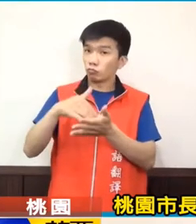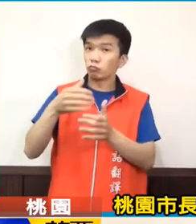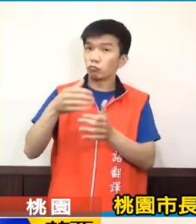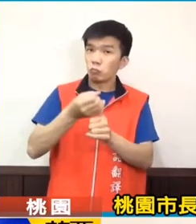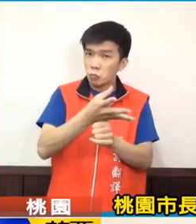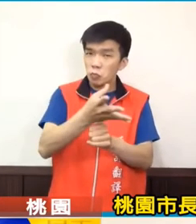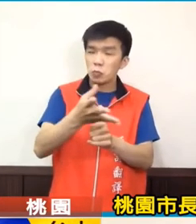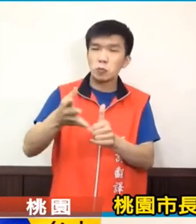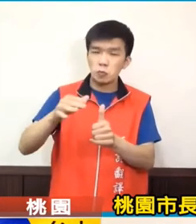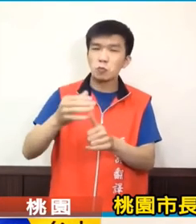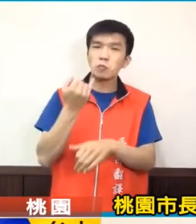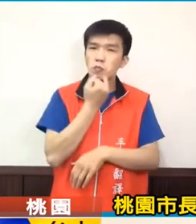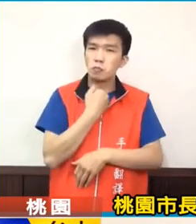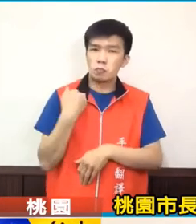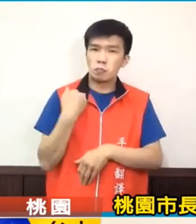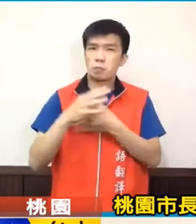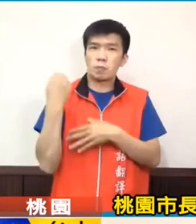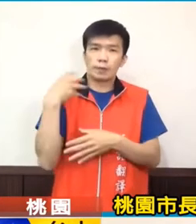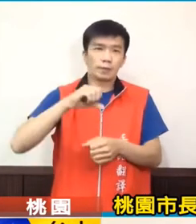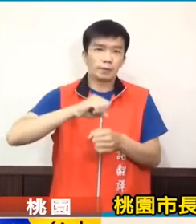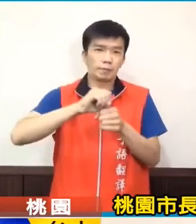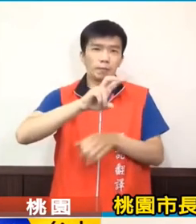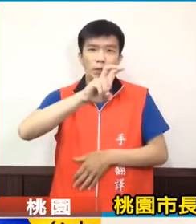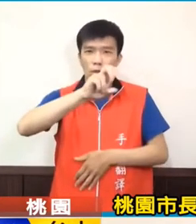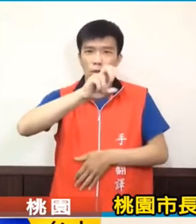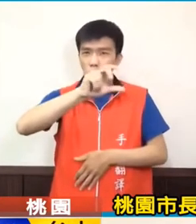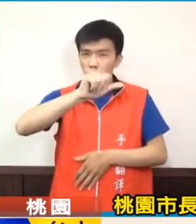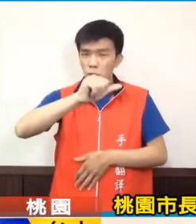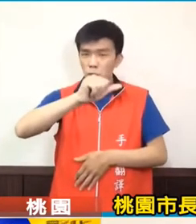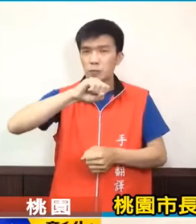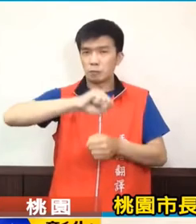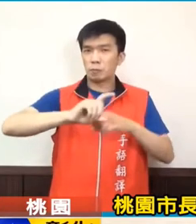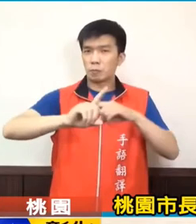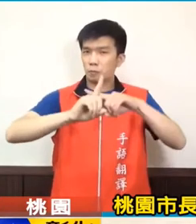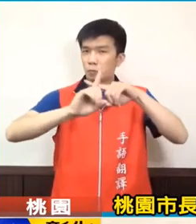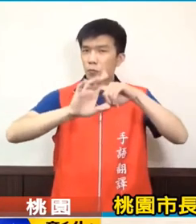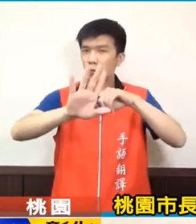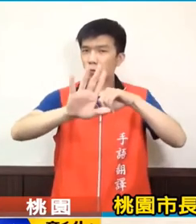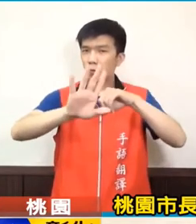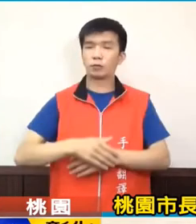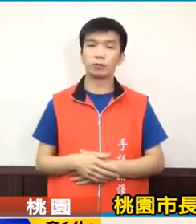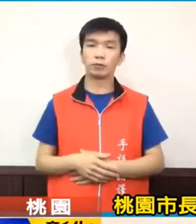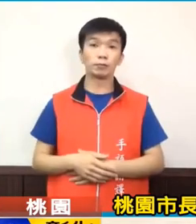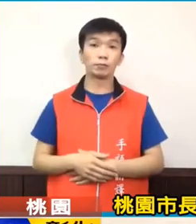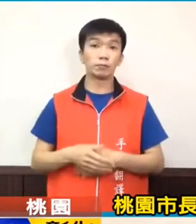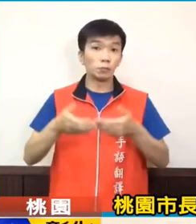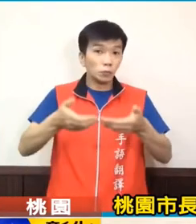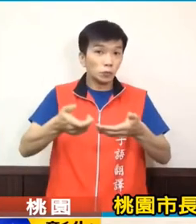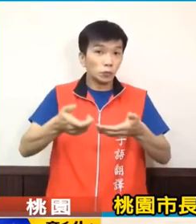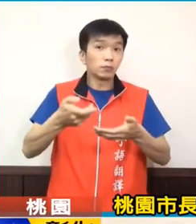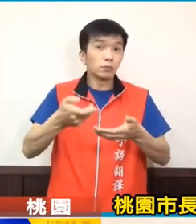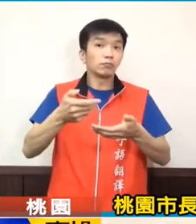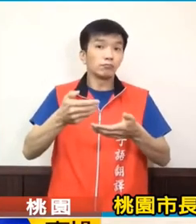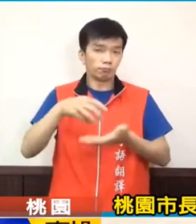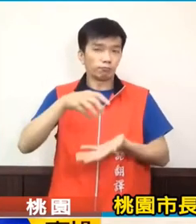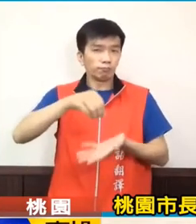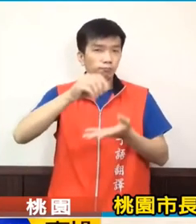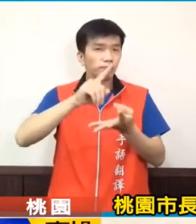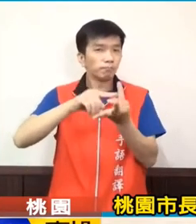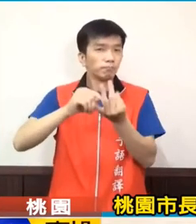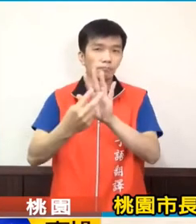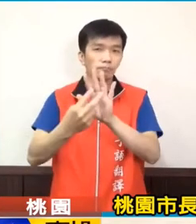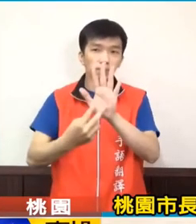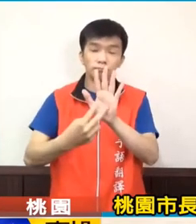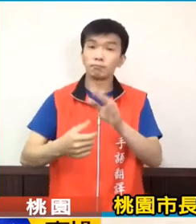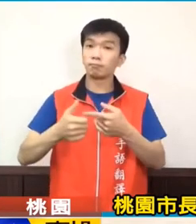链哦是有新增个案。那比较重要的我来说明一下，这25个传播链里面，第